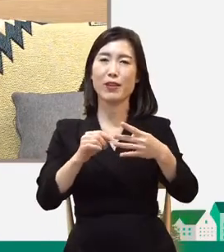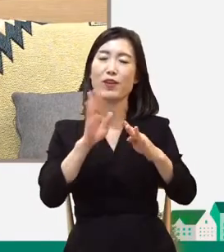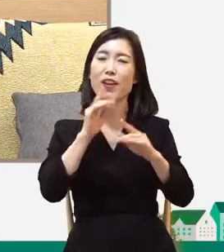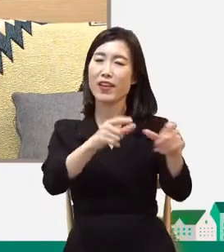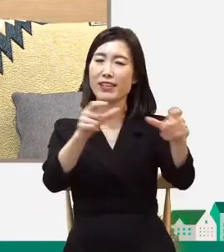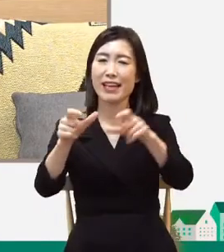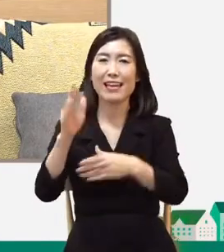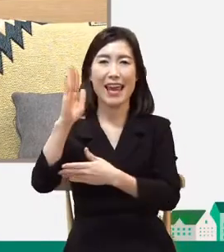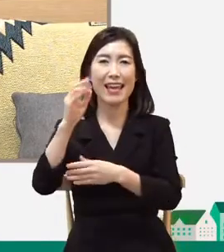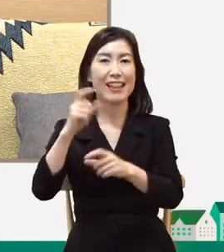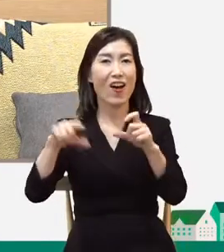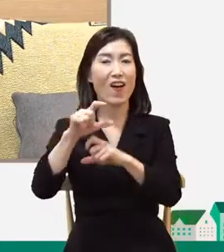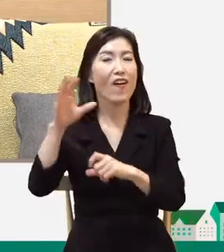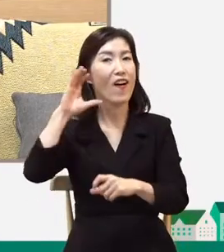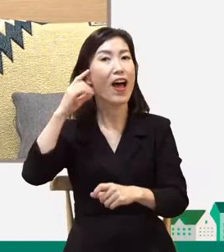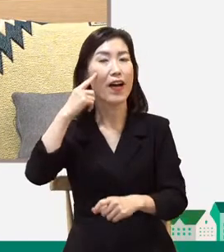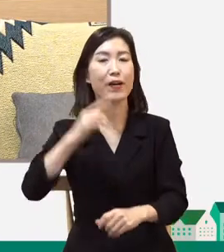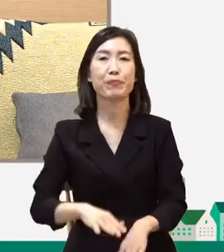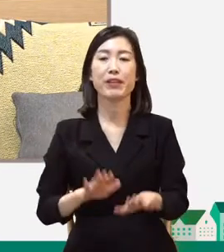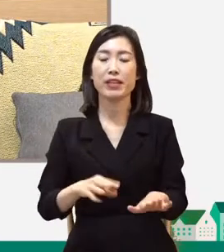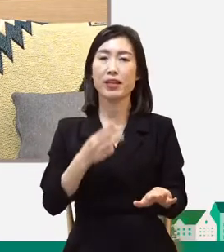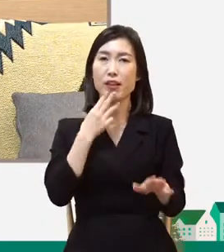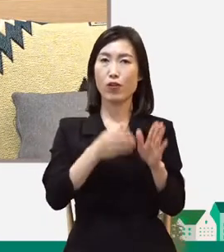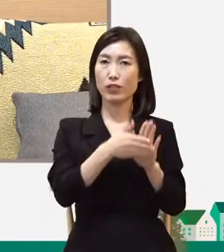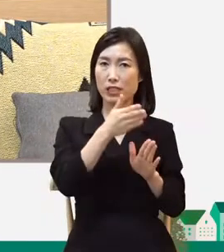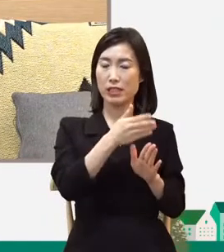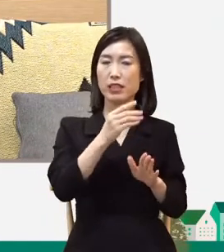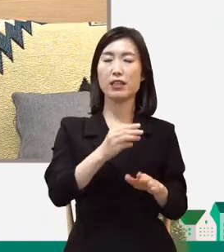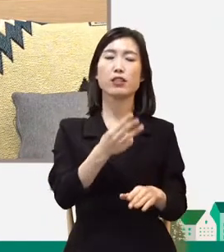하겠습니다. 지금 현재 우리는 이제 서울시랑